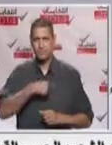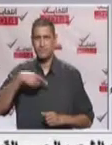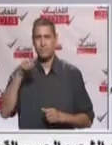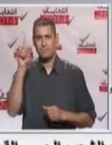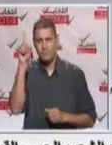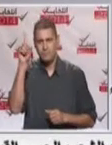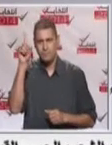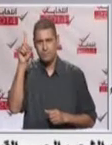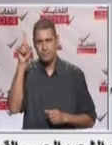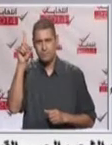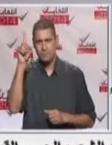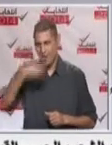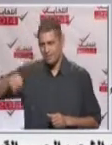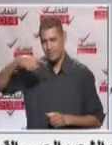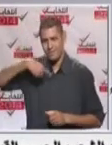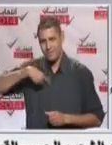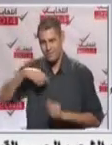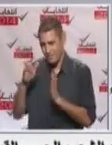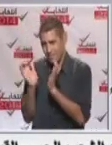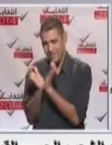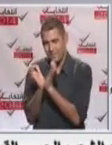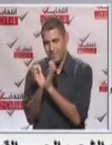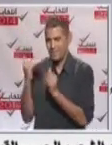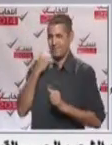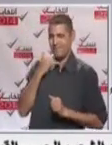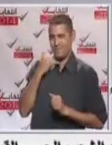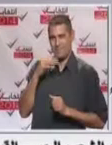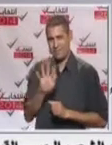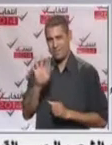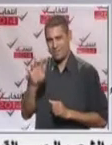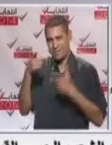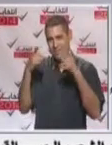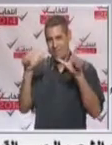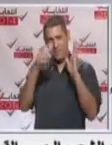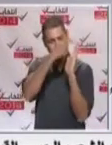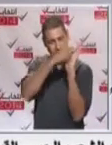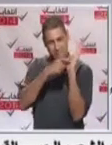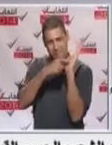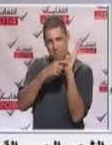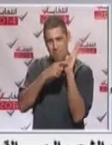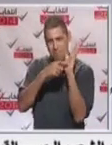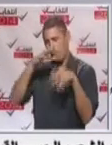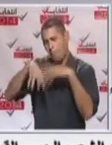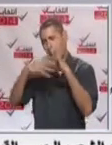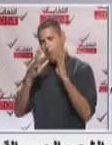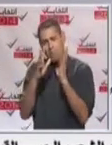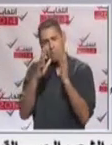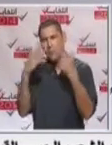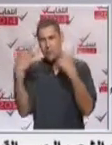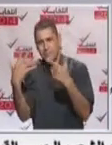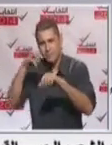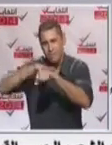بسم الله الرحمن الرحيم. نحن تيار صوت الشعب الحر الذي يتضمن قائمة ائتلافية متمثلة في